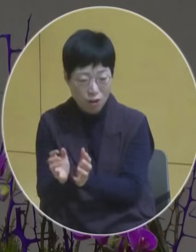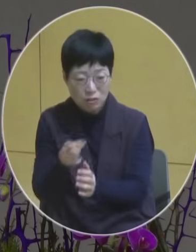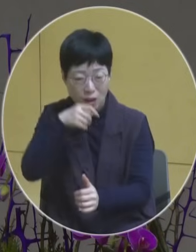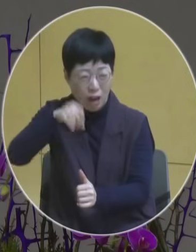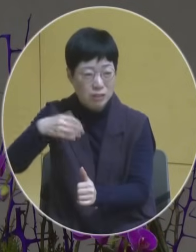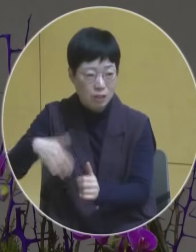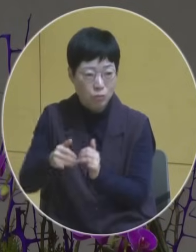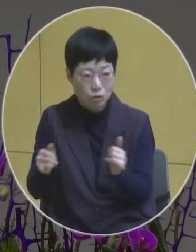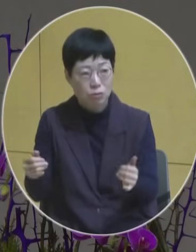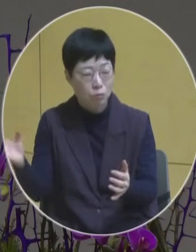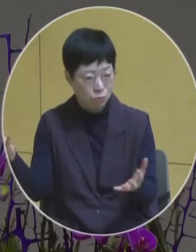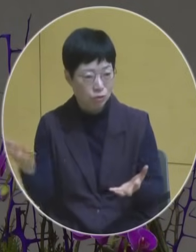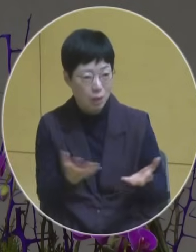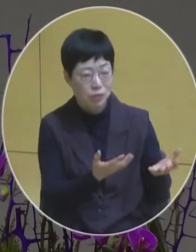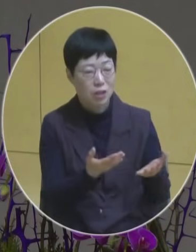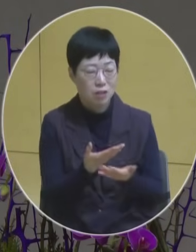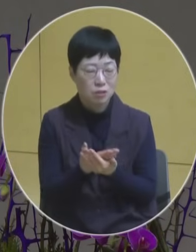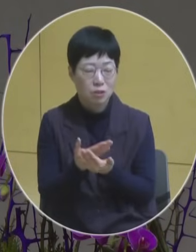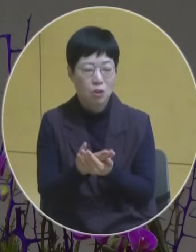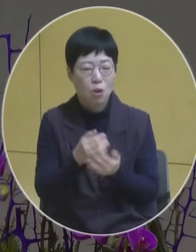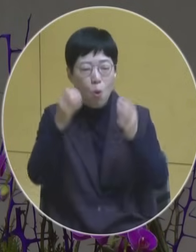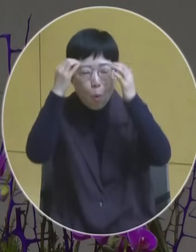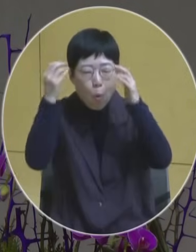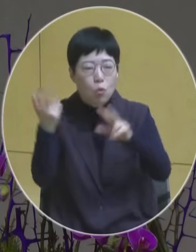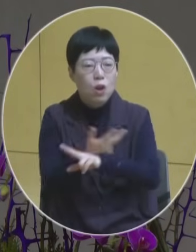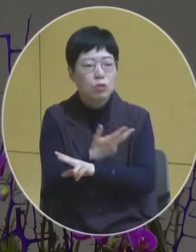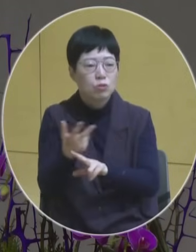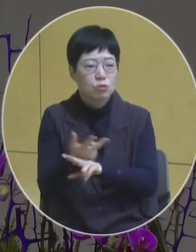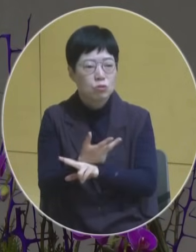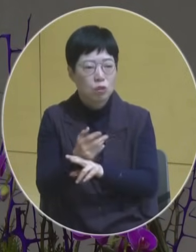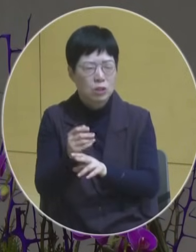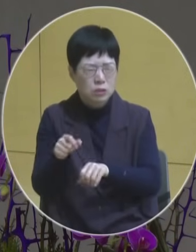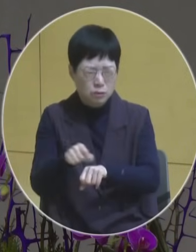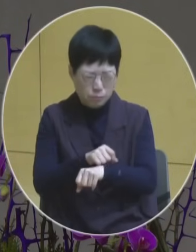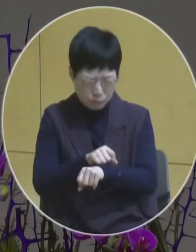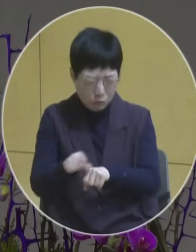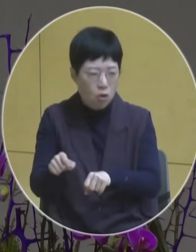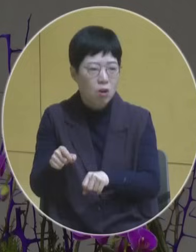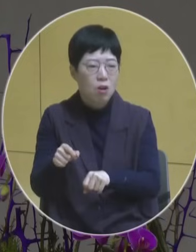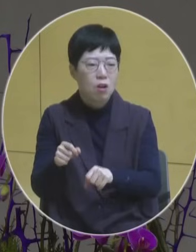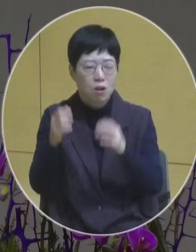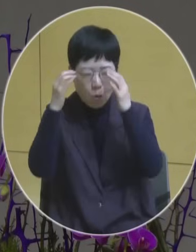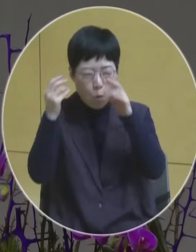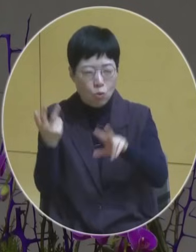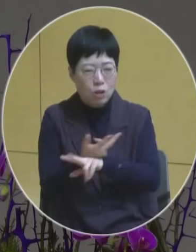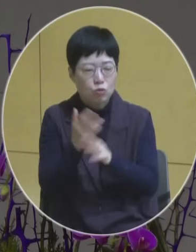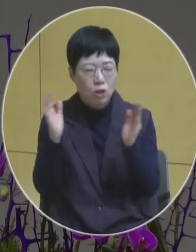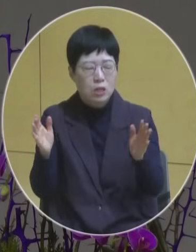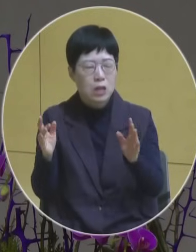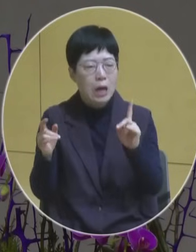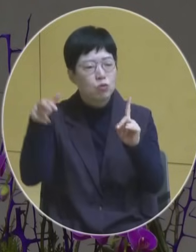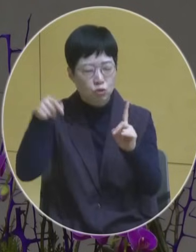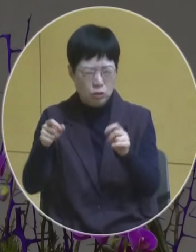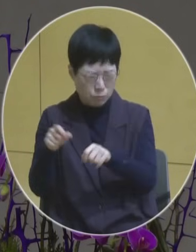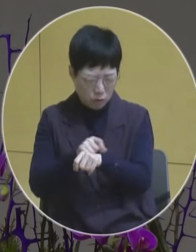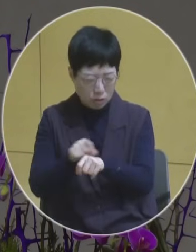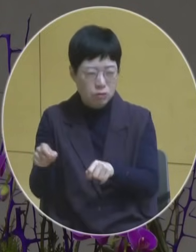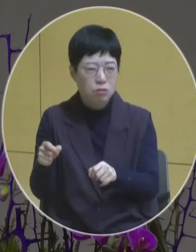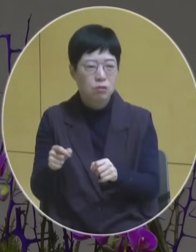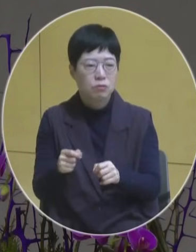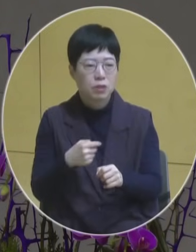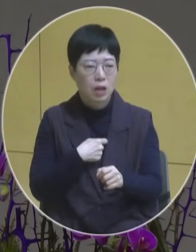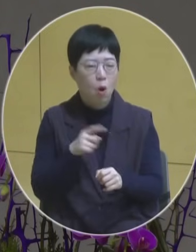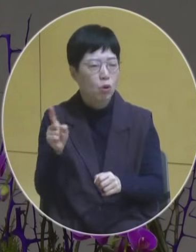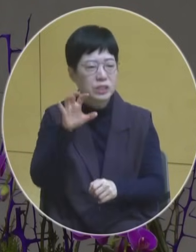고맙겠습니다. 그 다음 고난주간 한 주간은 특별 새벽기도가 있습니다. 내가 어디 있느냐 하는 그런